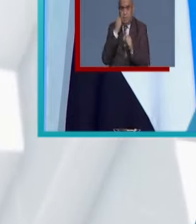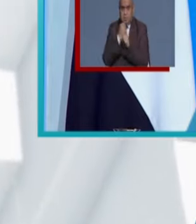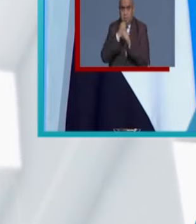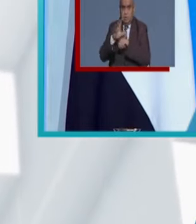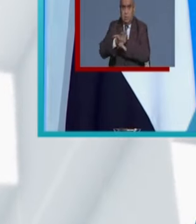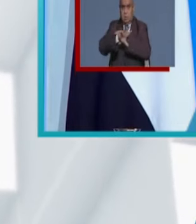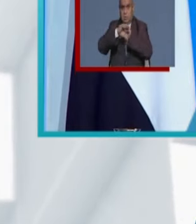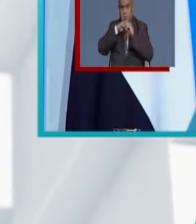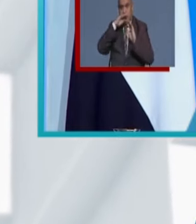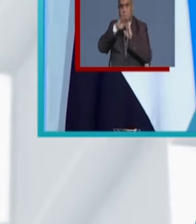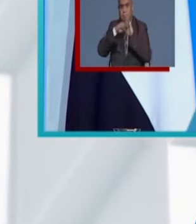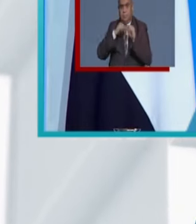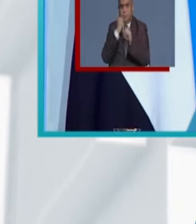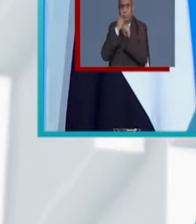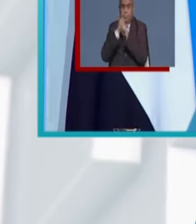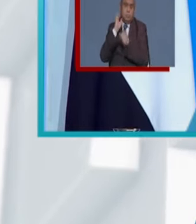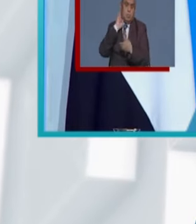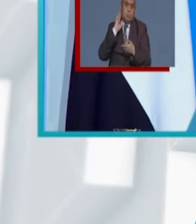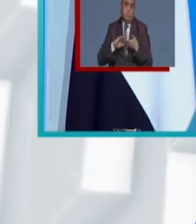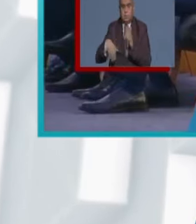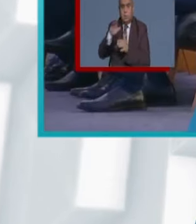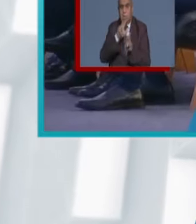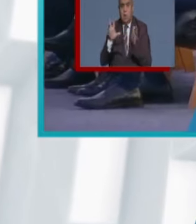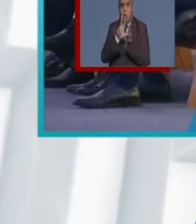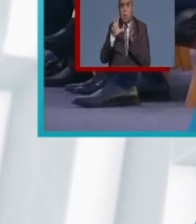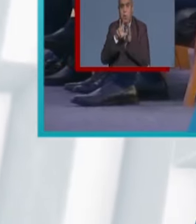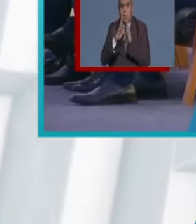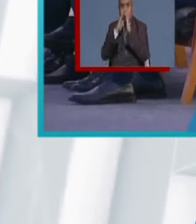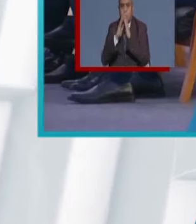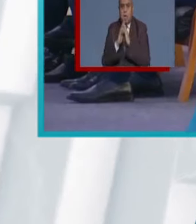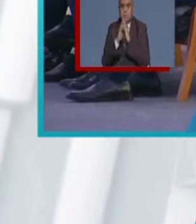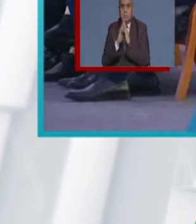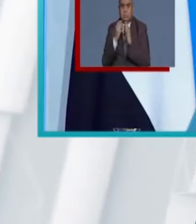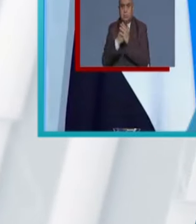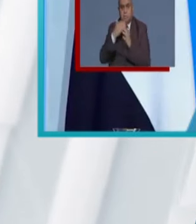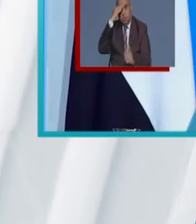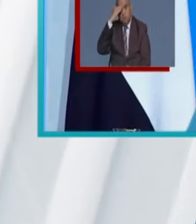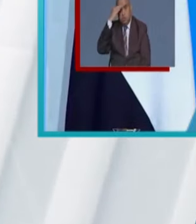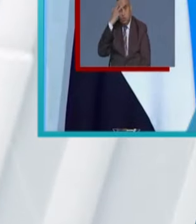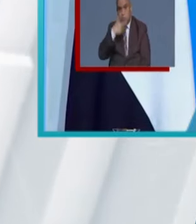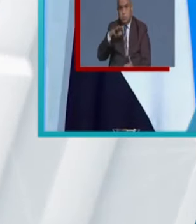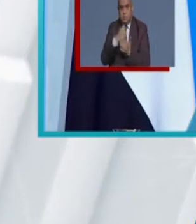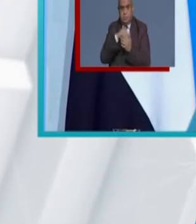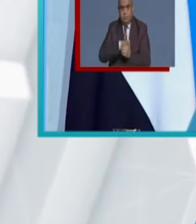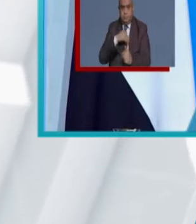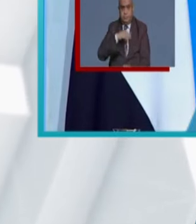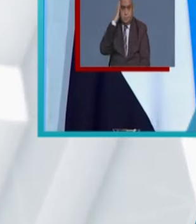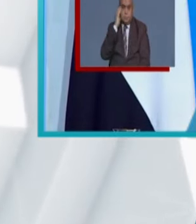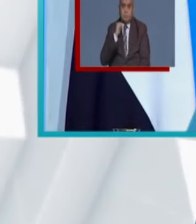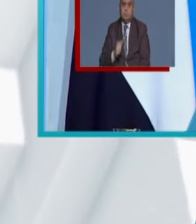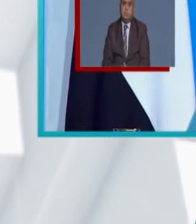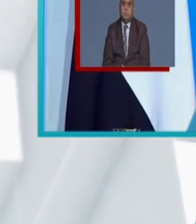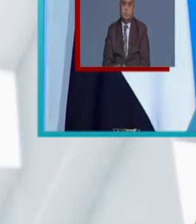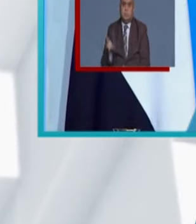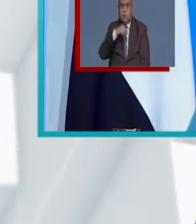للعامل. وهنتكلم عن أهمية الصندوق وعن تفاصيل تخص الصندوق ده، لكن الأول خلينا نستمع إلى الجزء ده